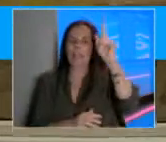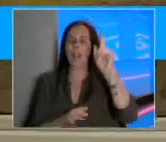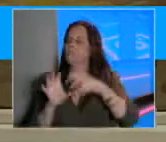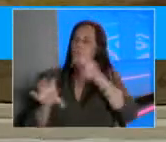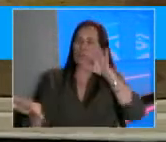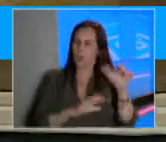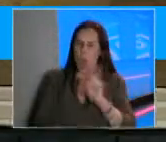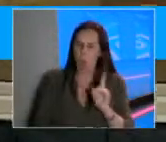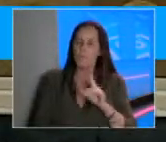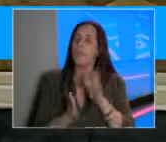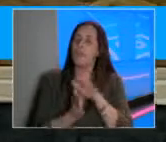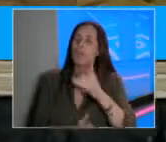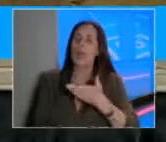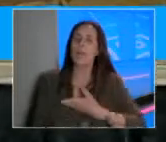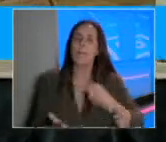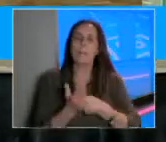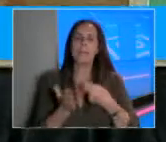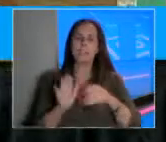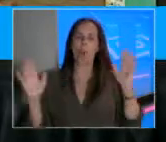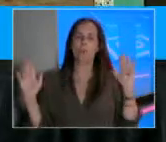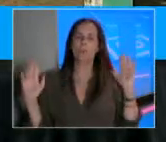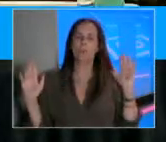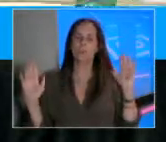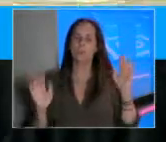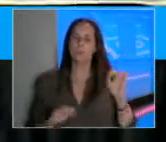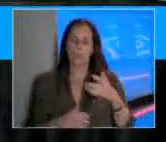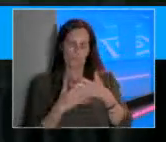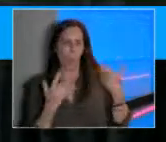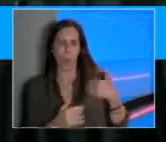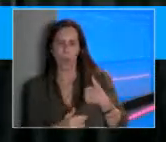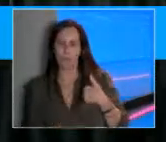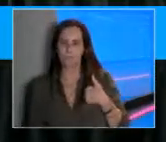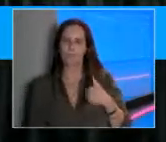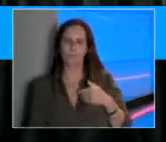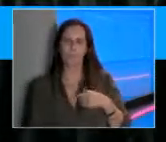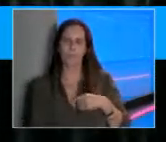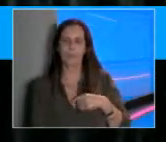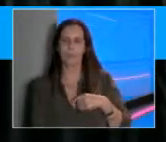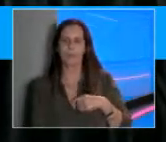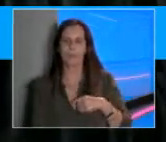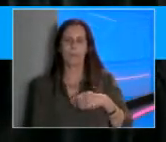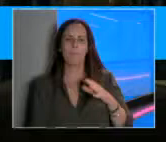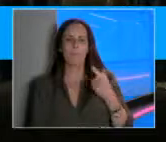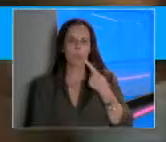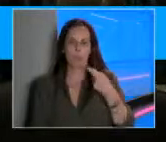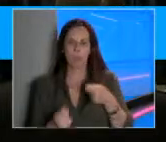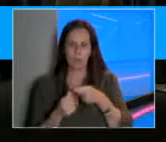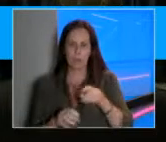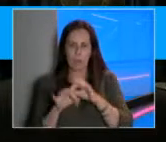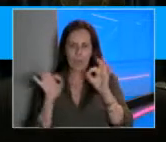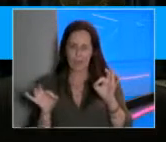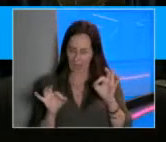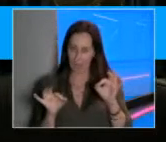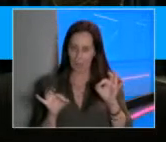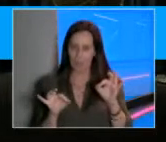לצאת מהממשלה. הם מבקשים לקבל פיצוי. כן, לא, זה ברור. העברת את זה. אתה יודע, אחת הטענות אולי לגביכם, שמתחילה ככה